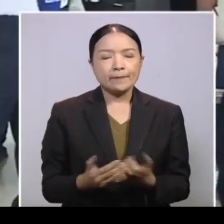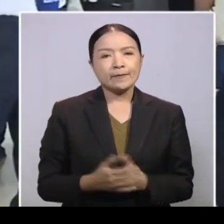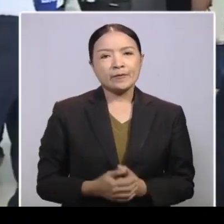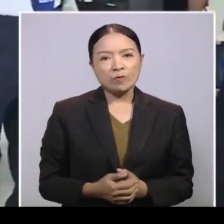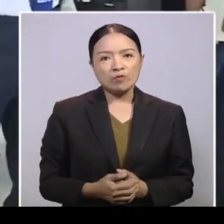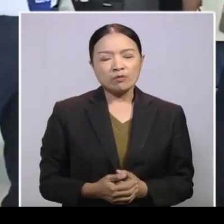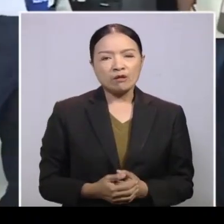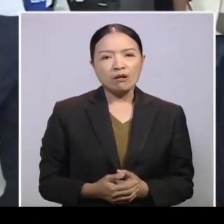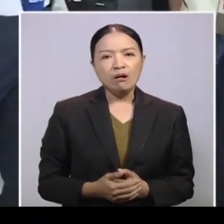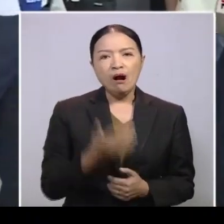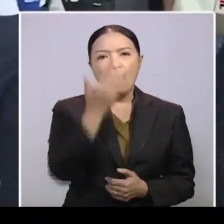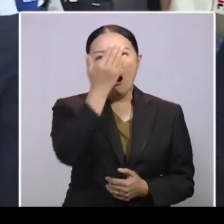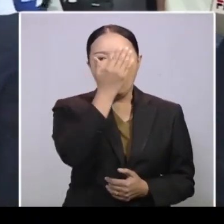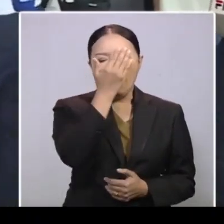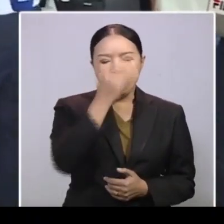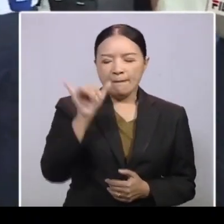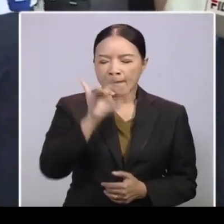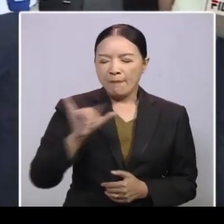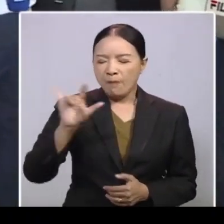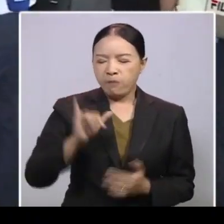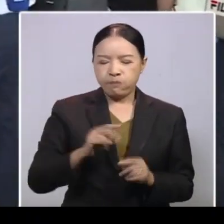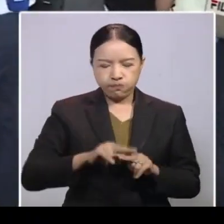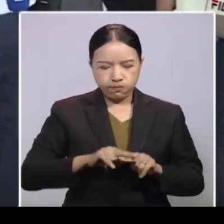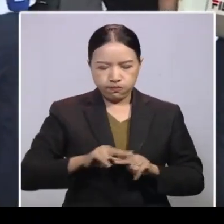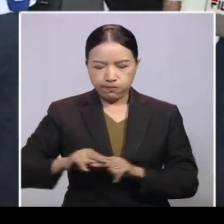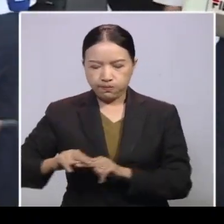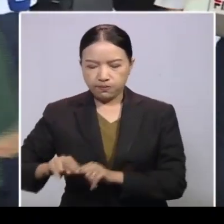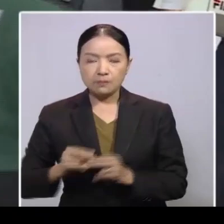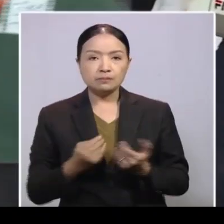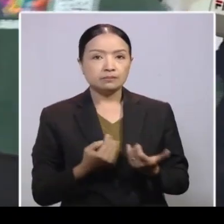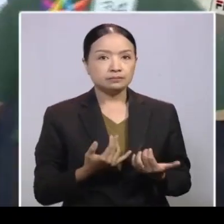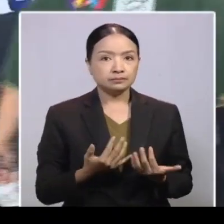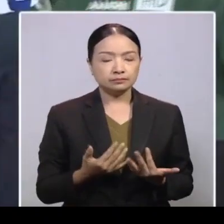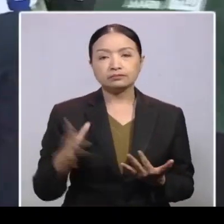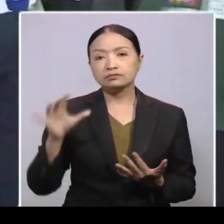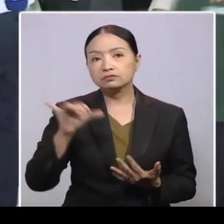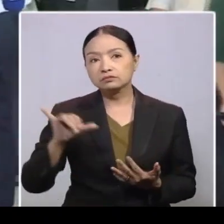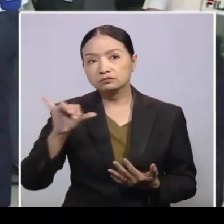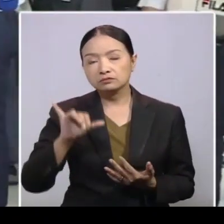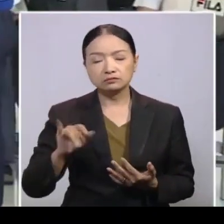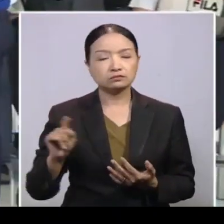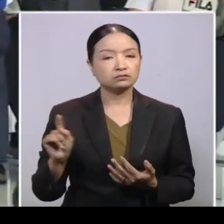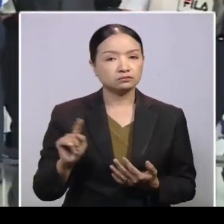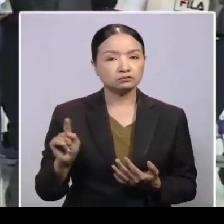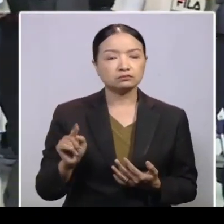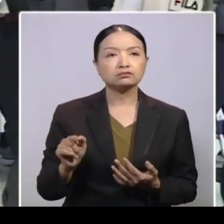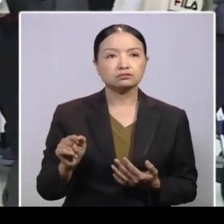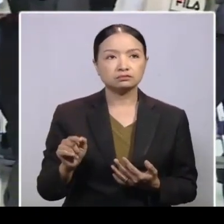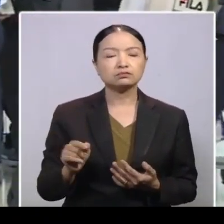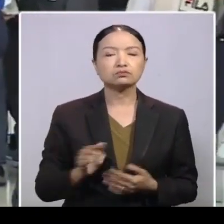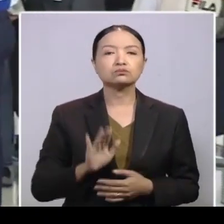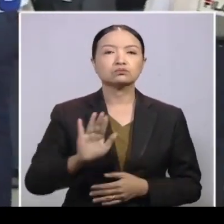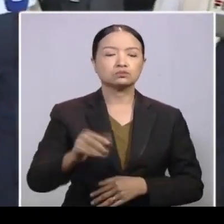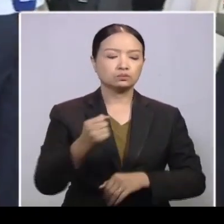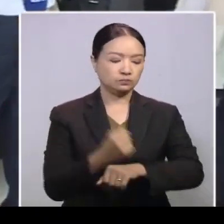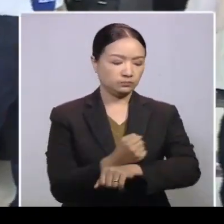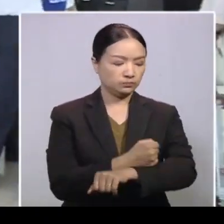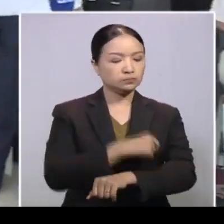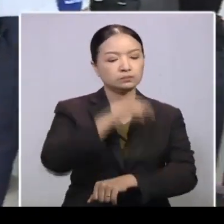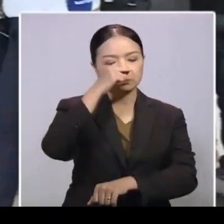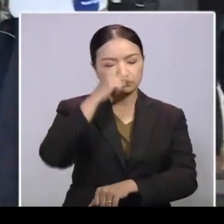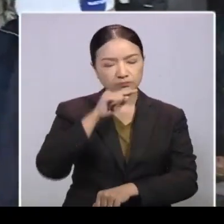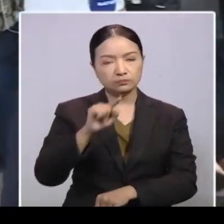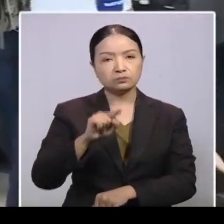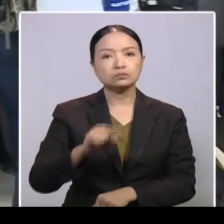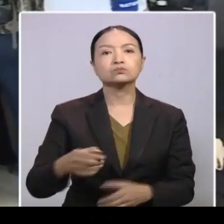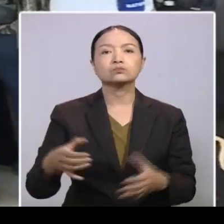าญาติๆที่มารอเนี่ยส่วนใหญ่นะครับก็คือญาติที่เขาเป็นญาติของแรงงานไทยนะครับที่อยู่ในพื้นที่เรด